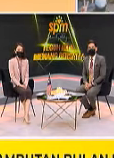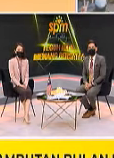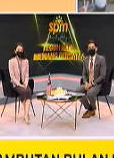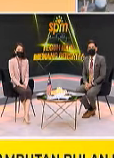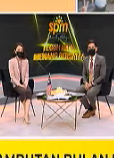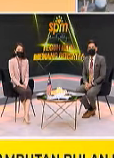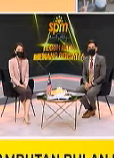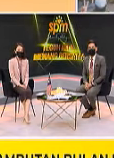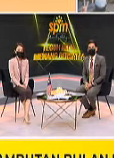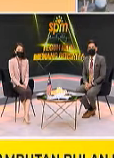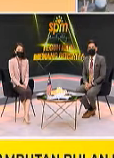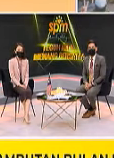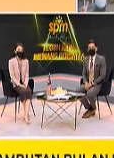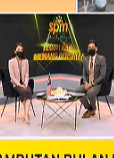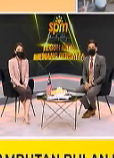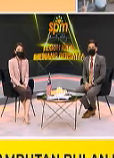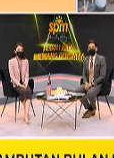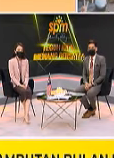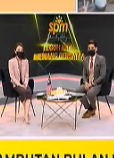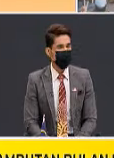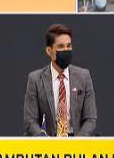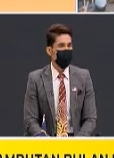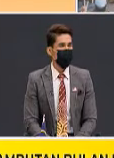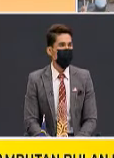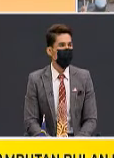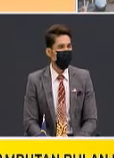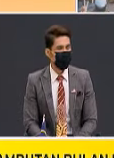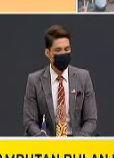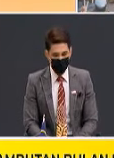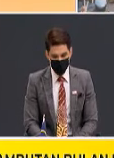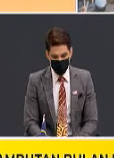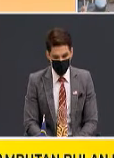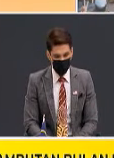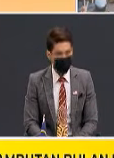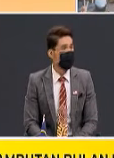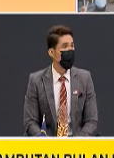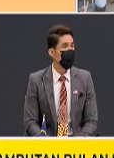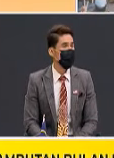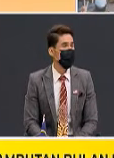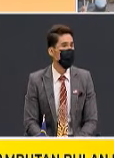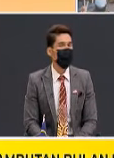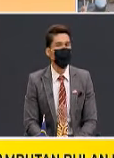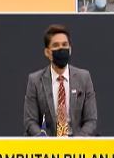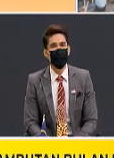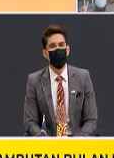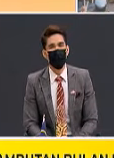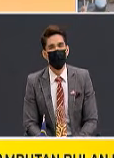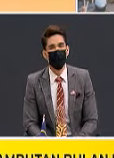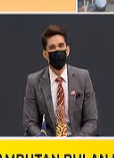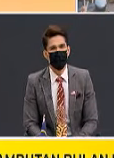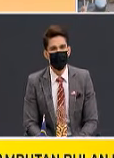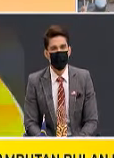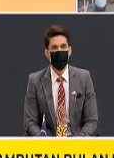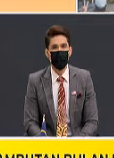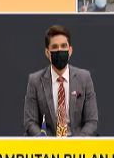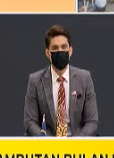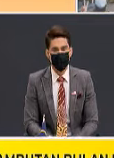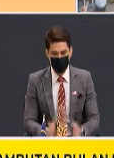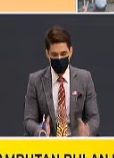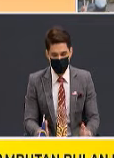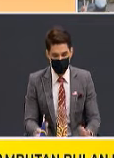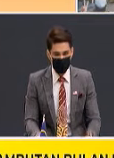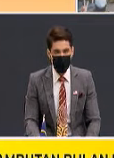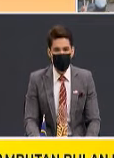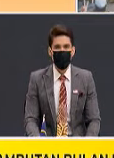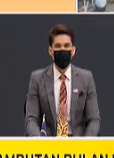Jadi kalau kita perhatikan tema yang dipilih pada tahun ini sama seperti tahun lepas, iaitu Malaysia Prihatin, dan logo